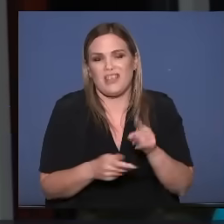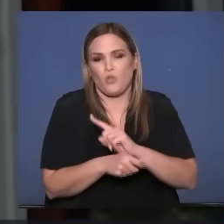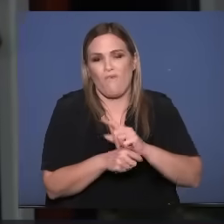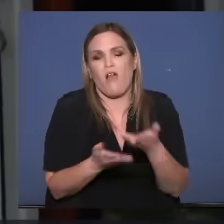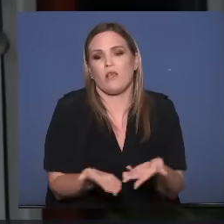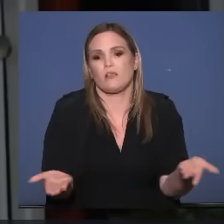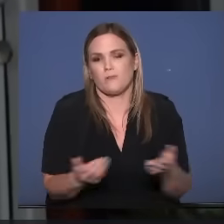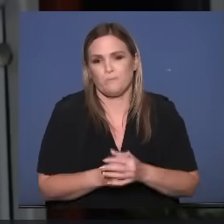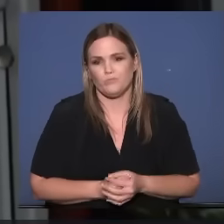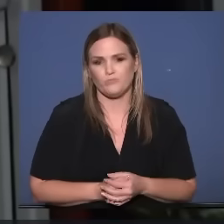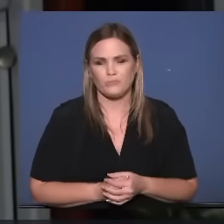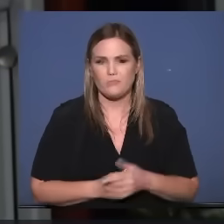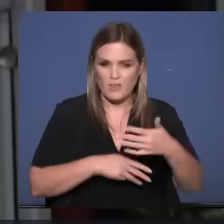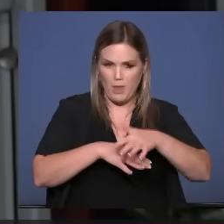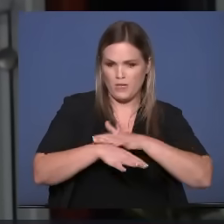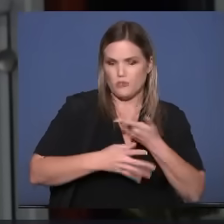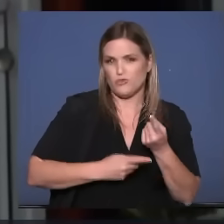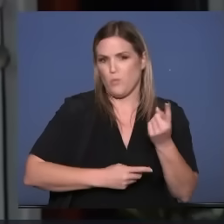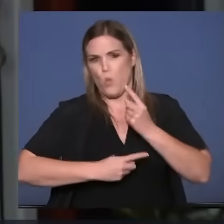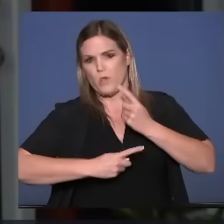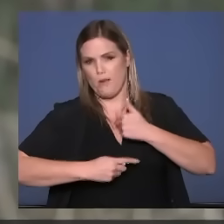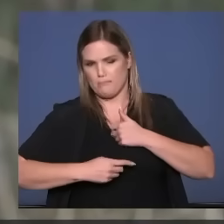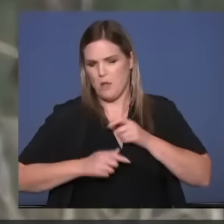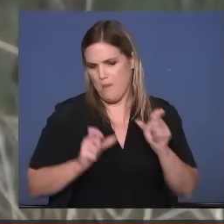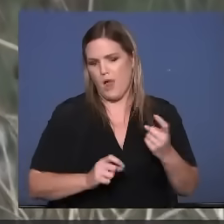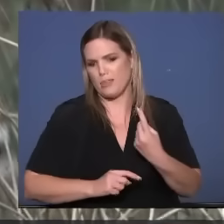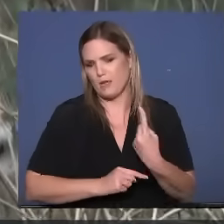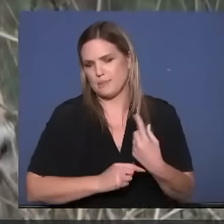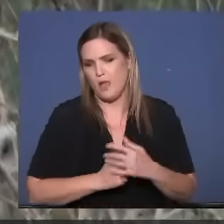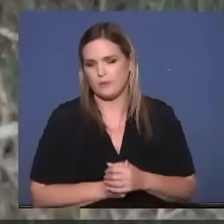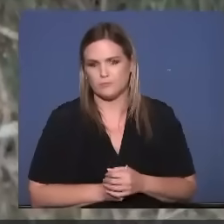מה אתה מרגיש מאוים אז אתה מגן על עצמך